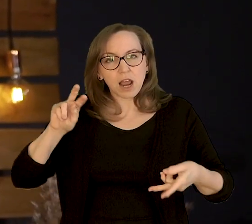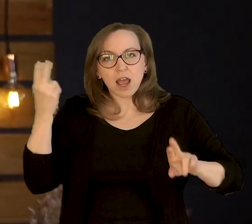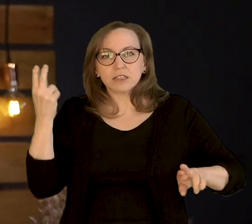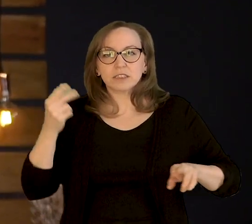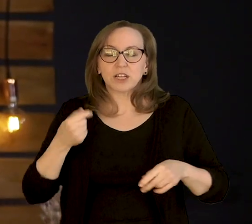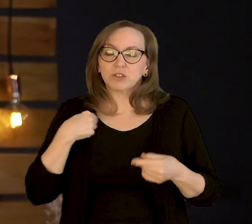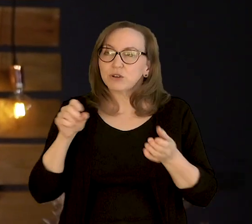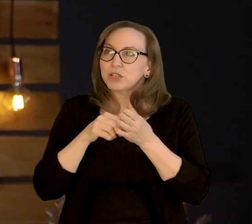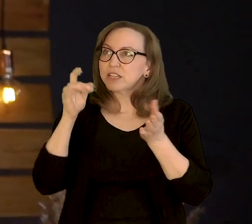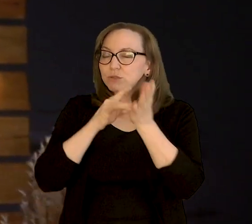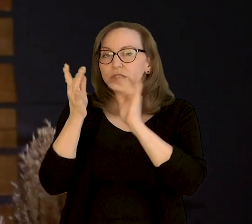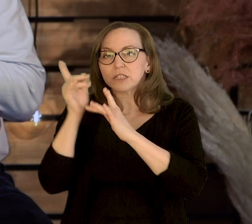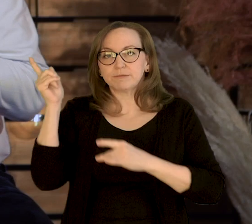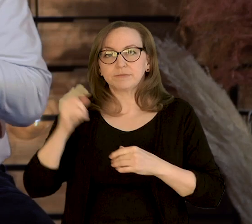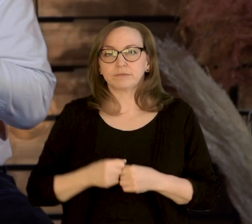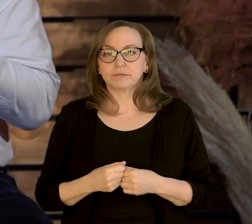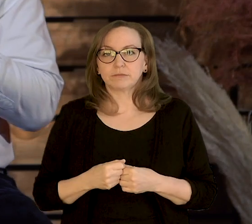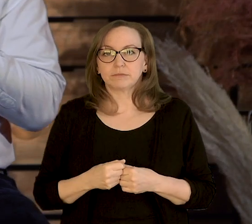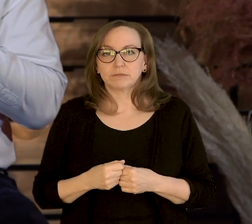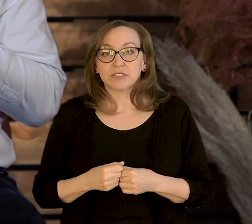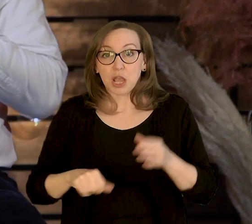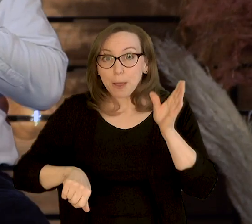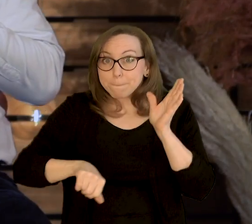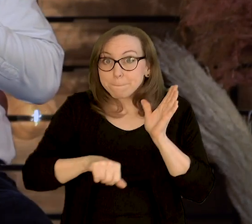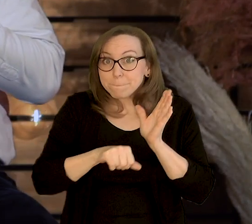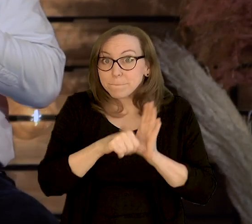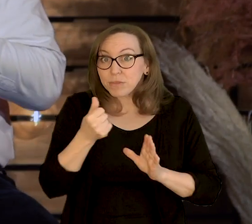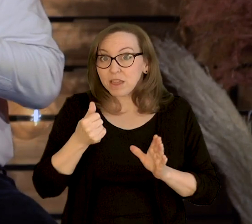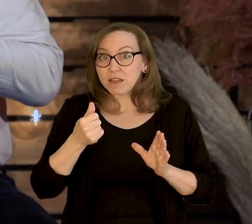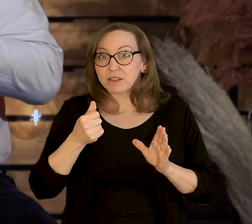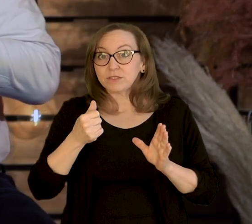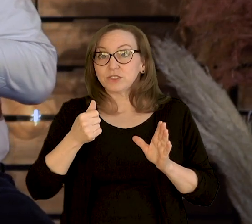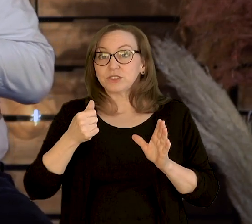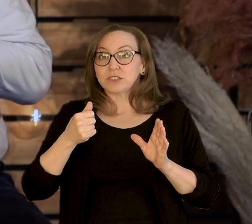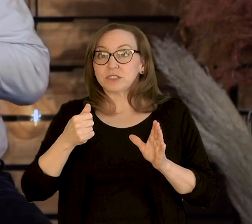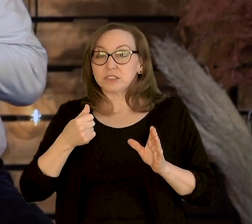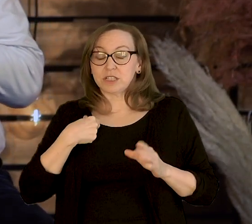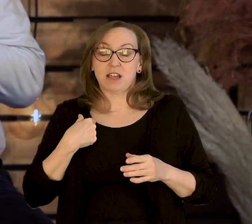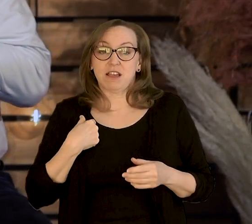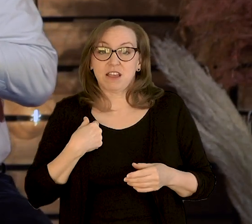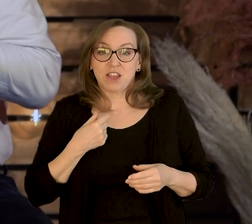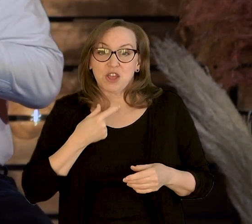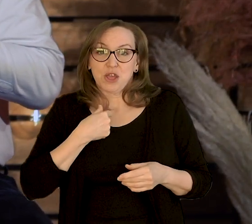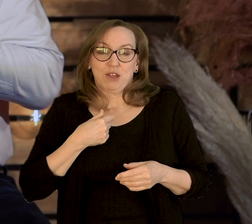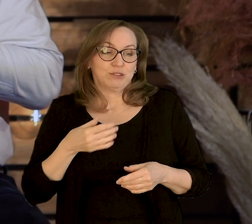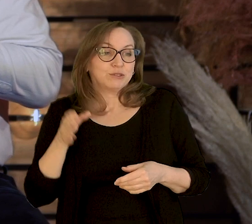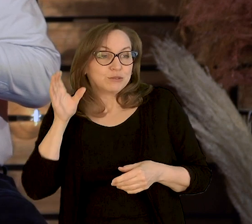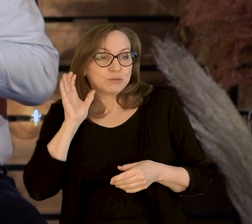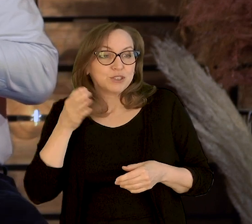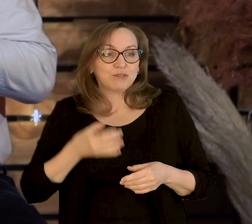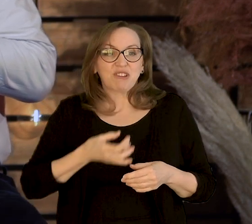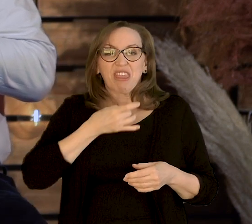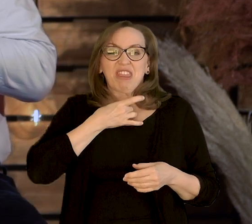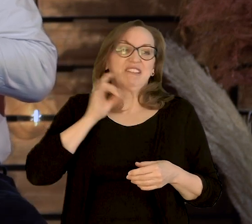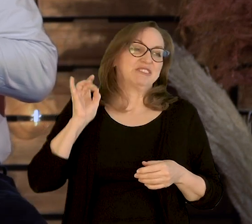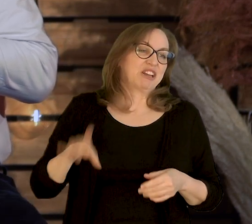podejście do Jezusa. Pierwszy z nich, słysząc szydercze komentarze na temat Jezusa, postanowił się